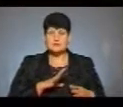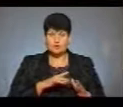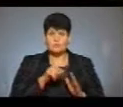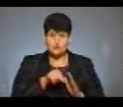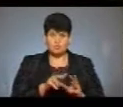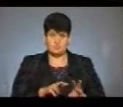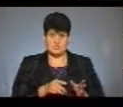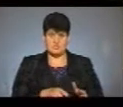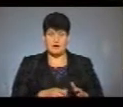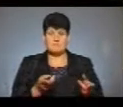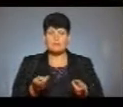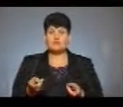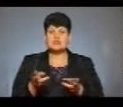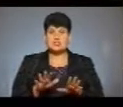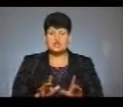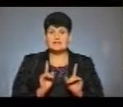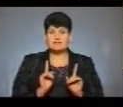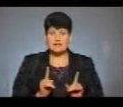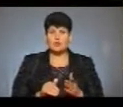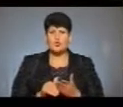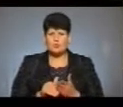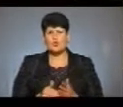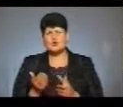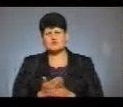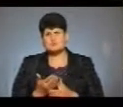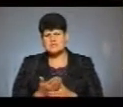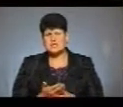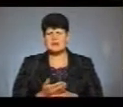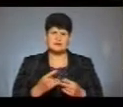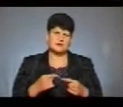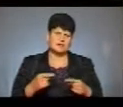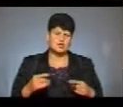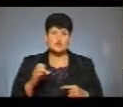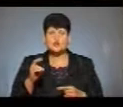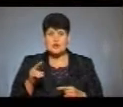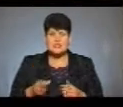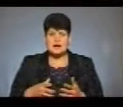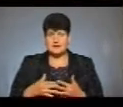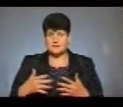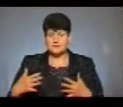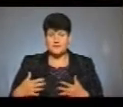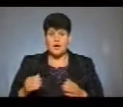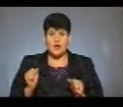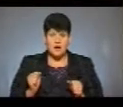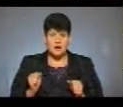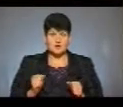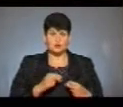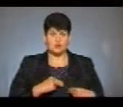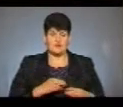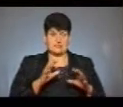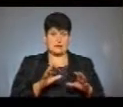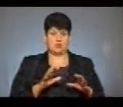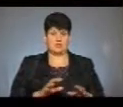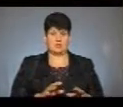міністерстві. Тепер йому залишили виключно допомога, субсидії і інші соціальні речі. А от трудове